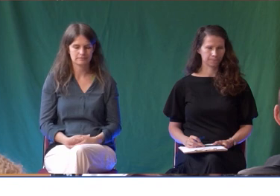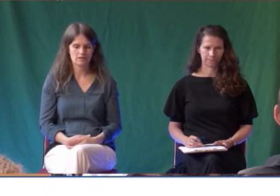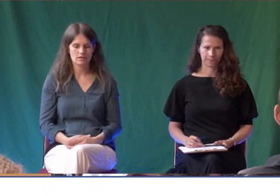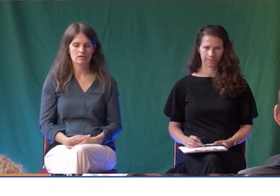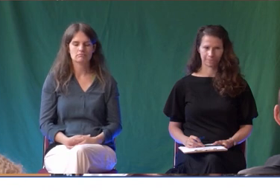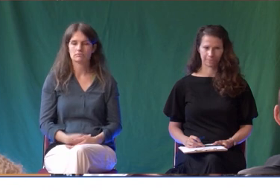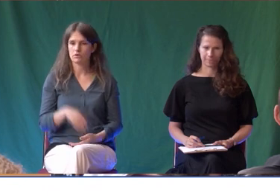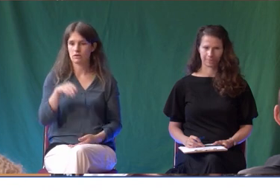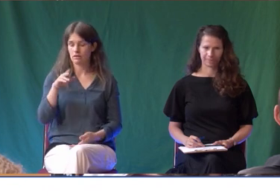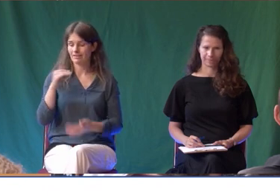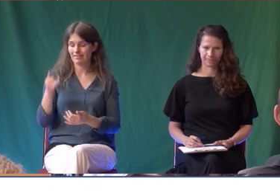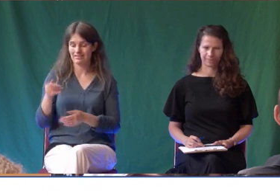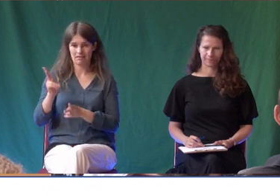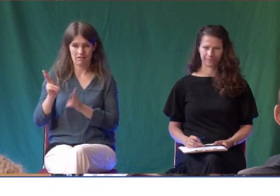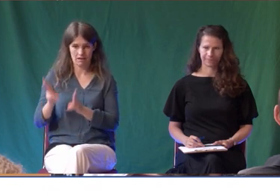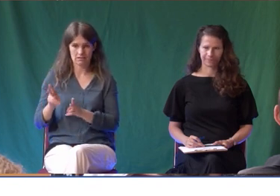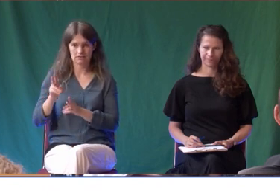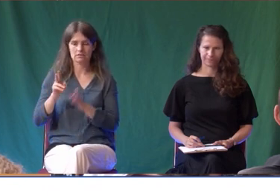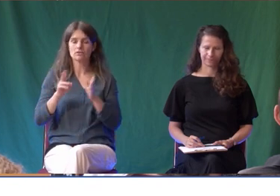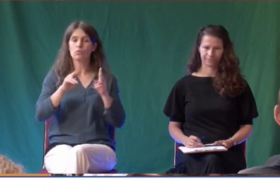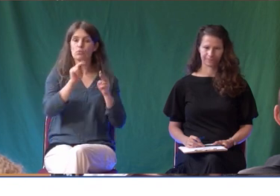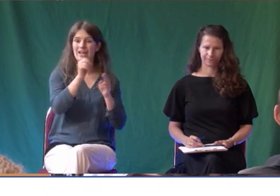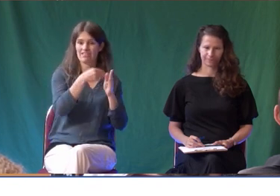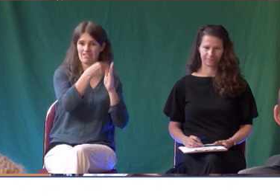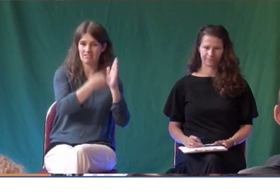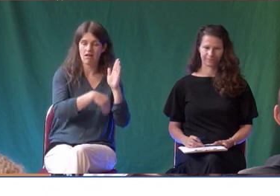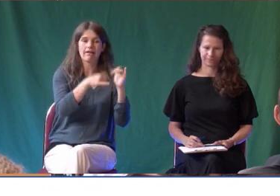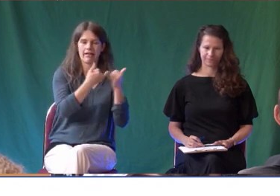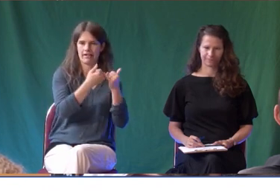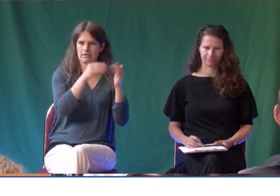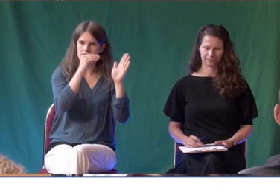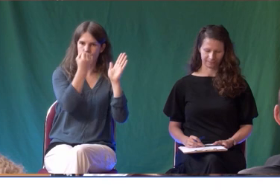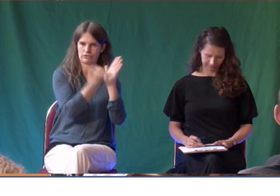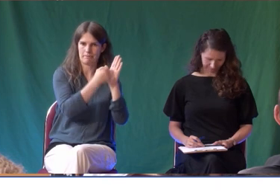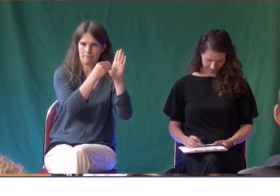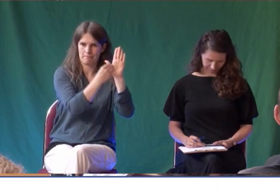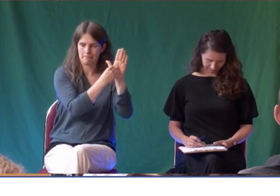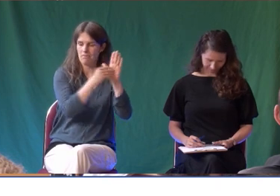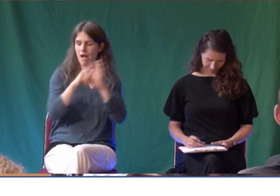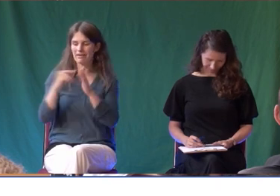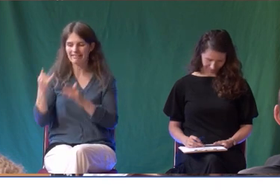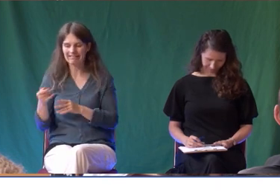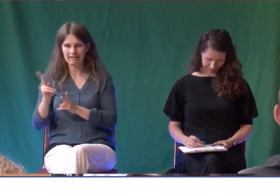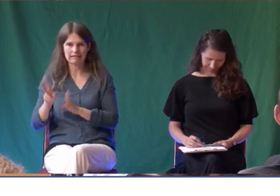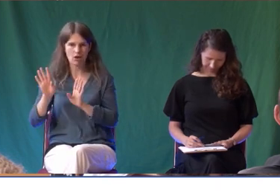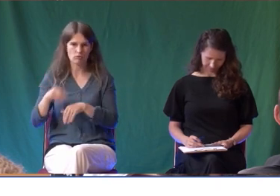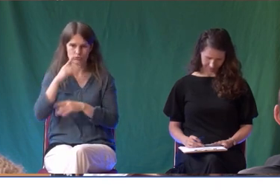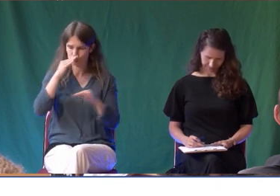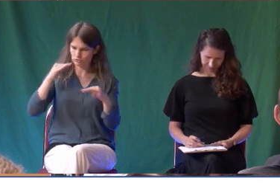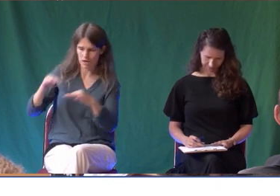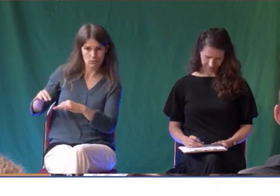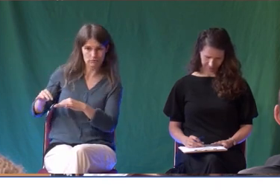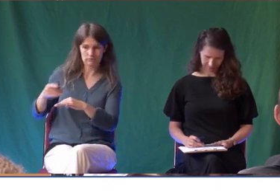im un-vertrag steht das Recht der Eltern es geht immer auch um das Recht der Kinder es geht auch um die